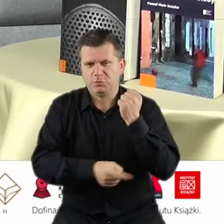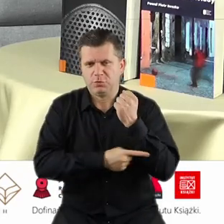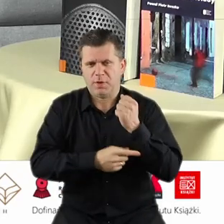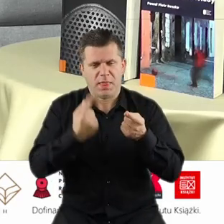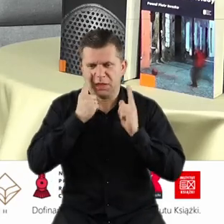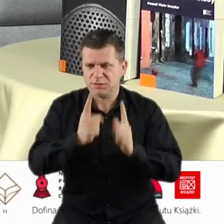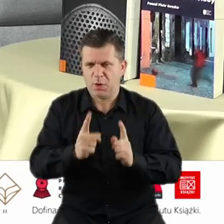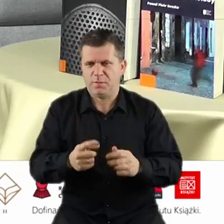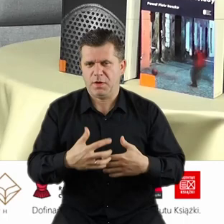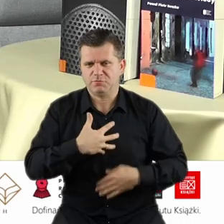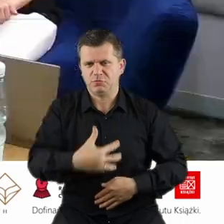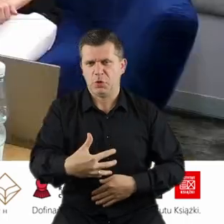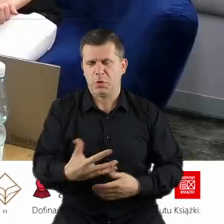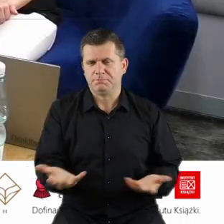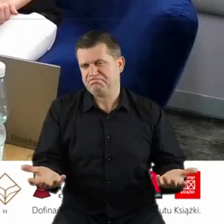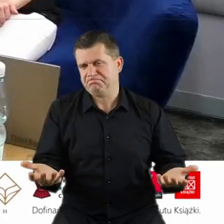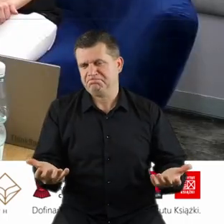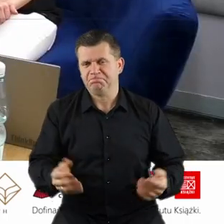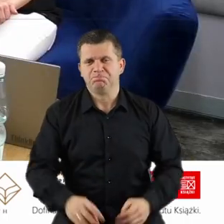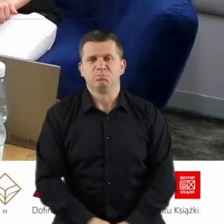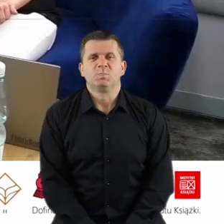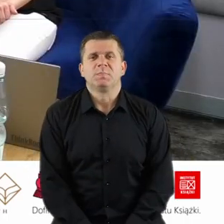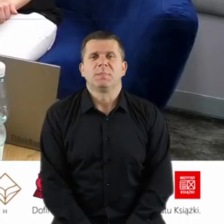ciąż. Widział po prostu.